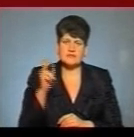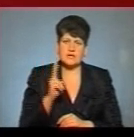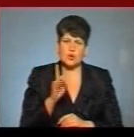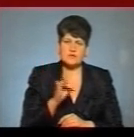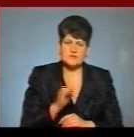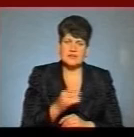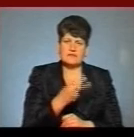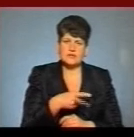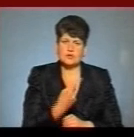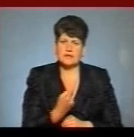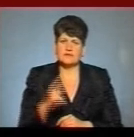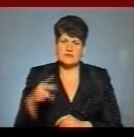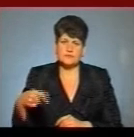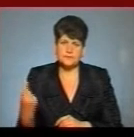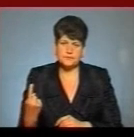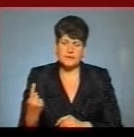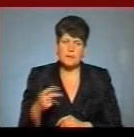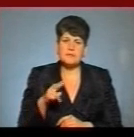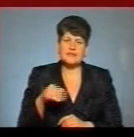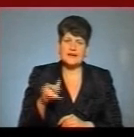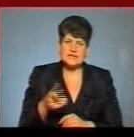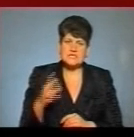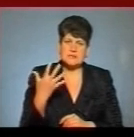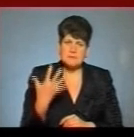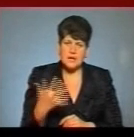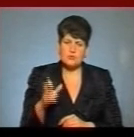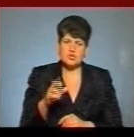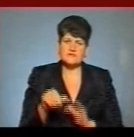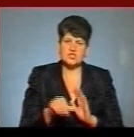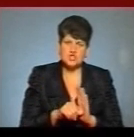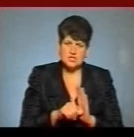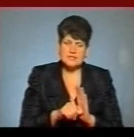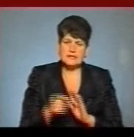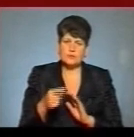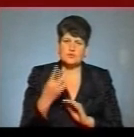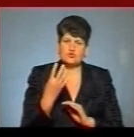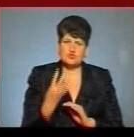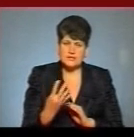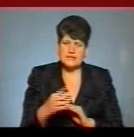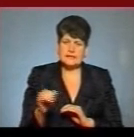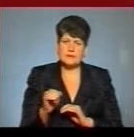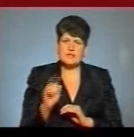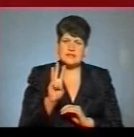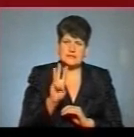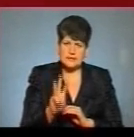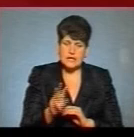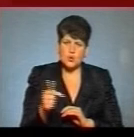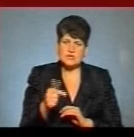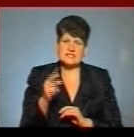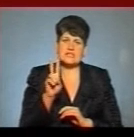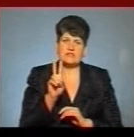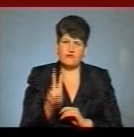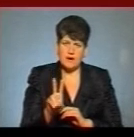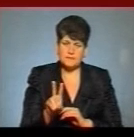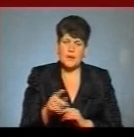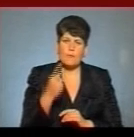райони – по 21 хворому, Підгаєцький – 5, Борщівський – 6, Тернопільський – 4, Теребовлянський – 3, Гусятинський – 2. Та